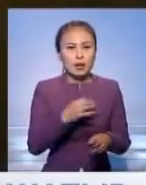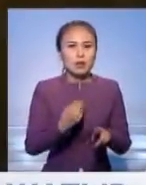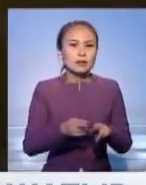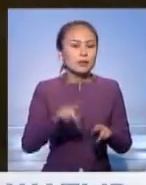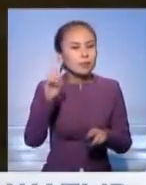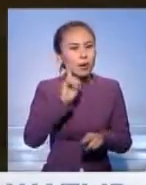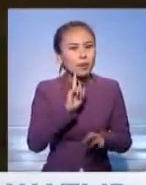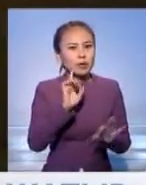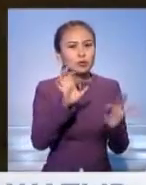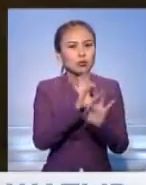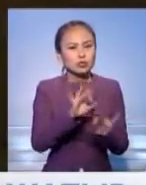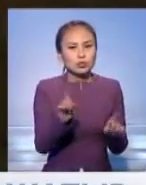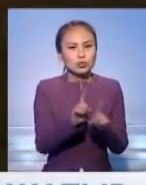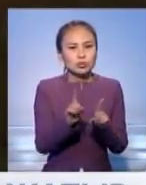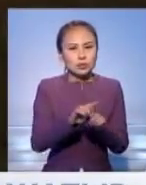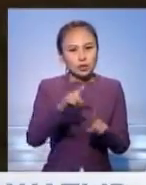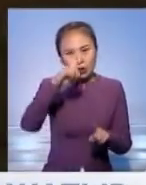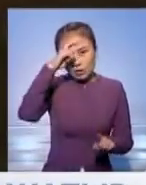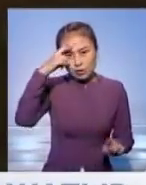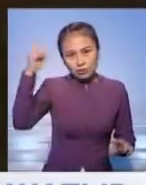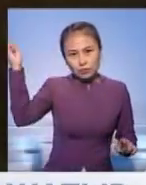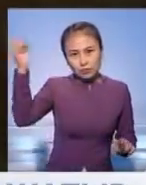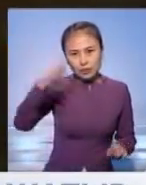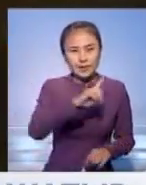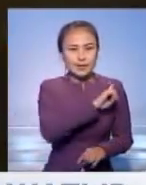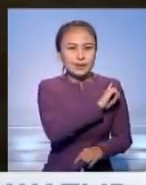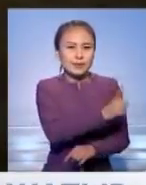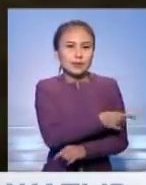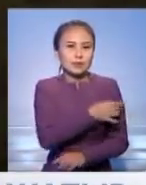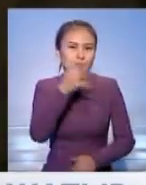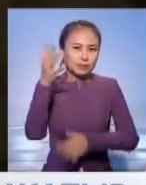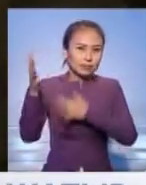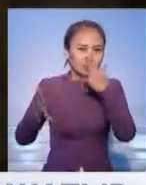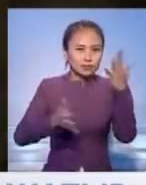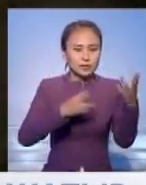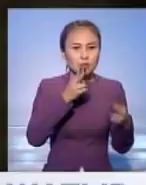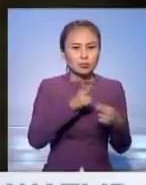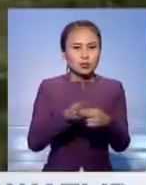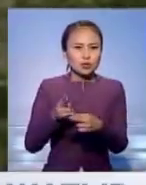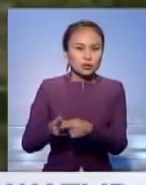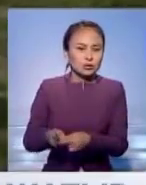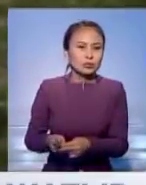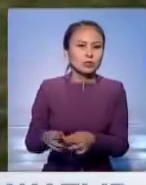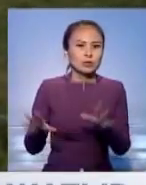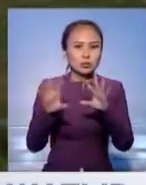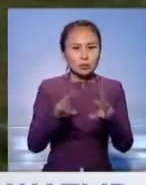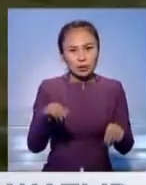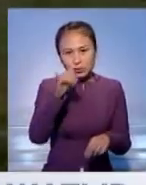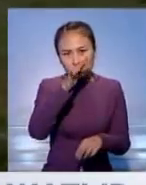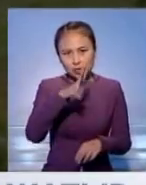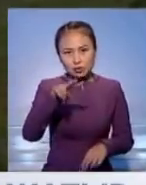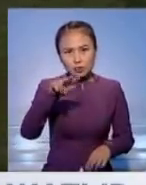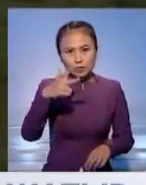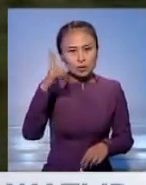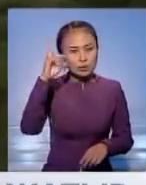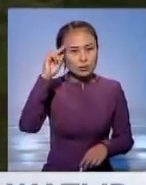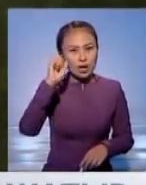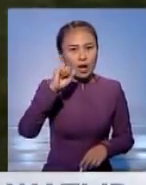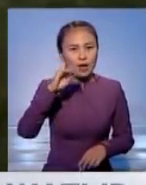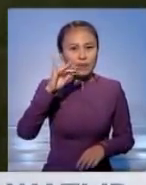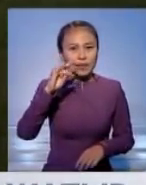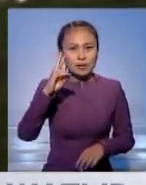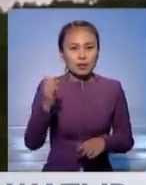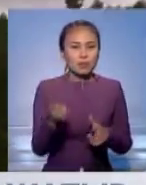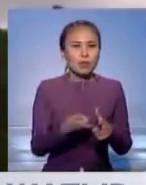Алайда мамандардың айтуынша, күннің ыстық әрі желді болуы оны сөндіруге кедергі болып тұр. Еске сала кетейік, шілдейінің 20-шы күні Афинаға